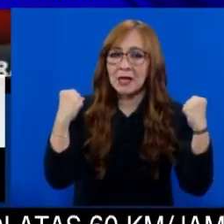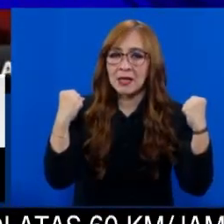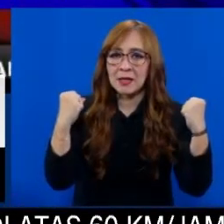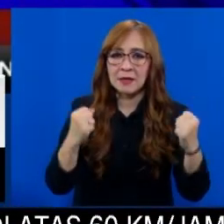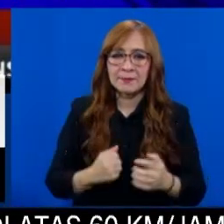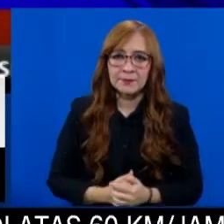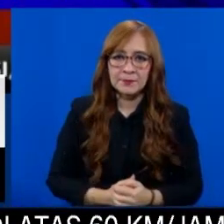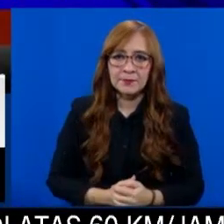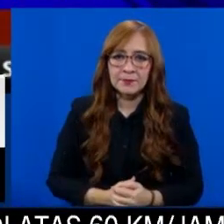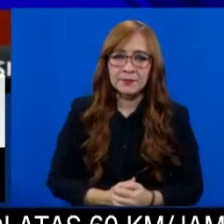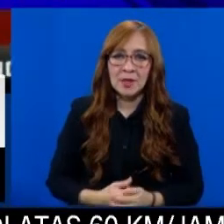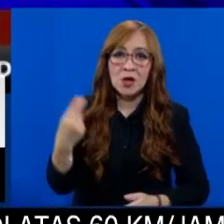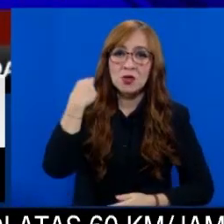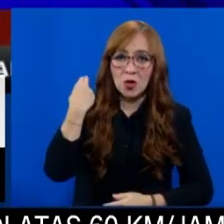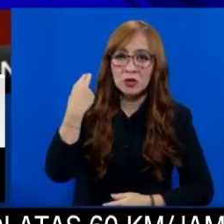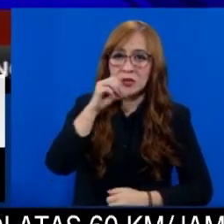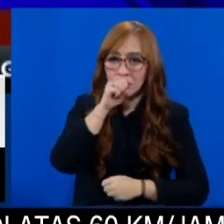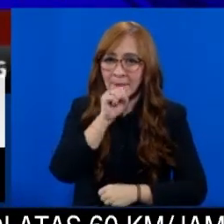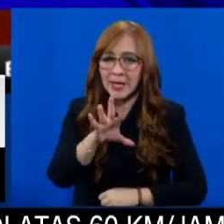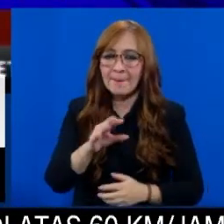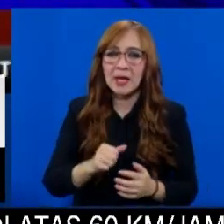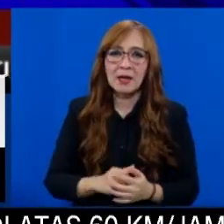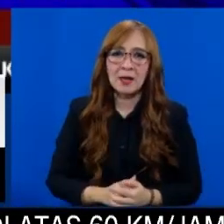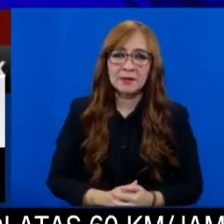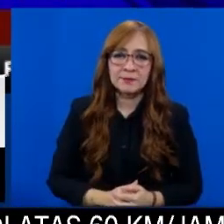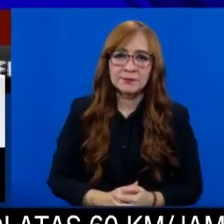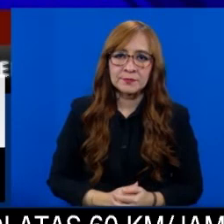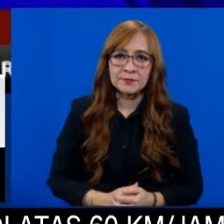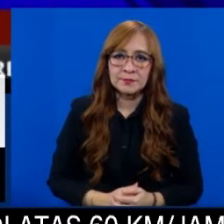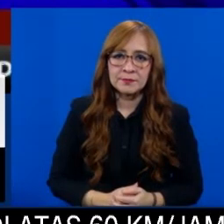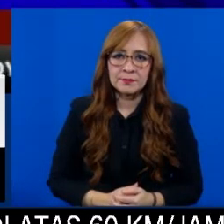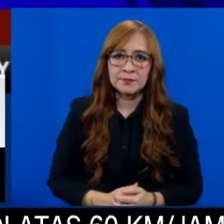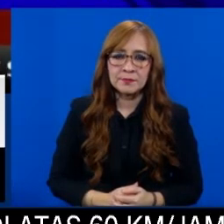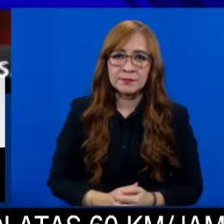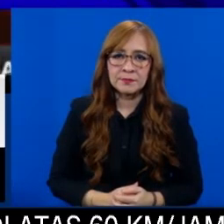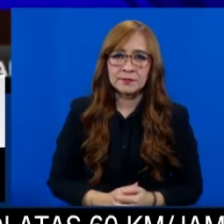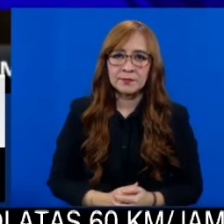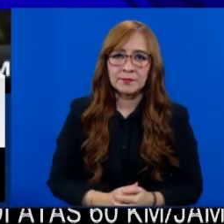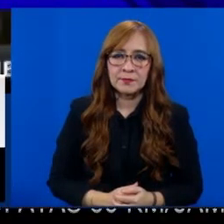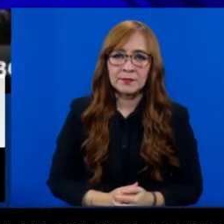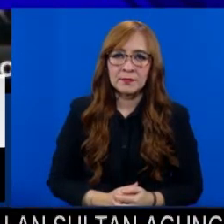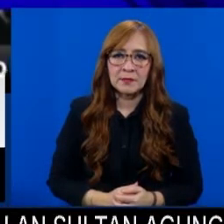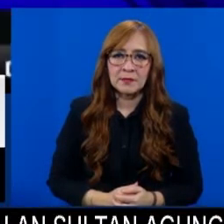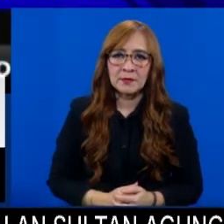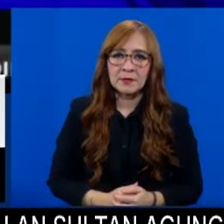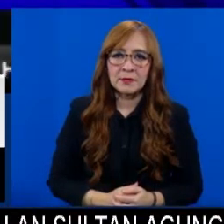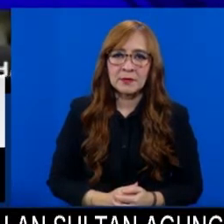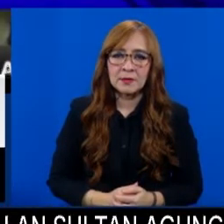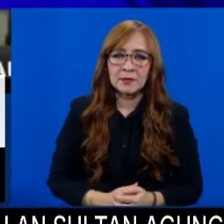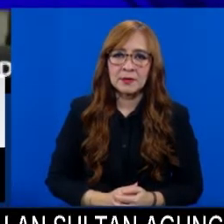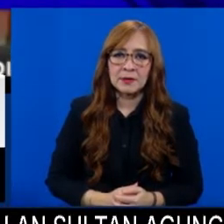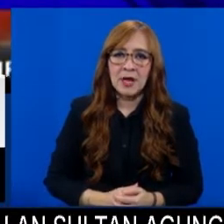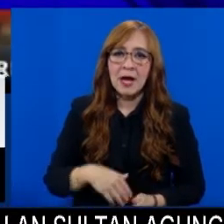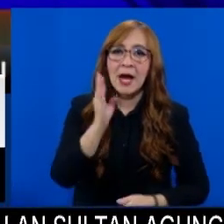juga disampaikan oleh pihak dokter yang menangani kondisi kesehatan Putri Chandrawati itu. Itu mengapa sampai hari ini